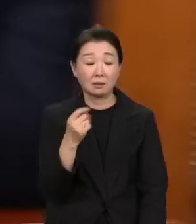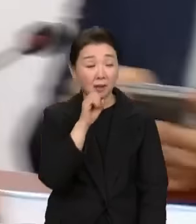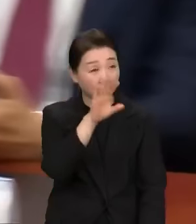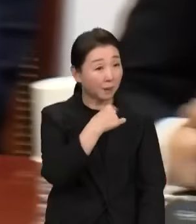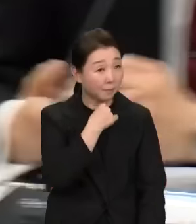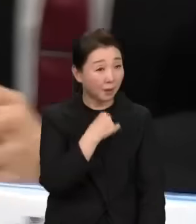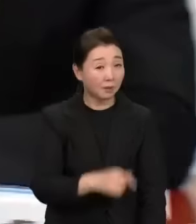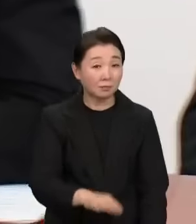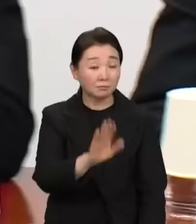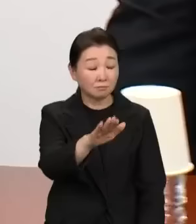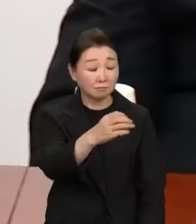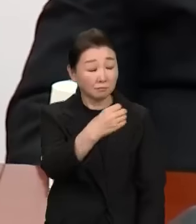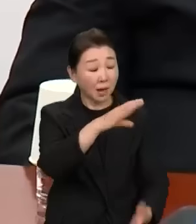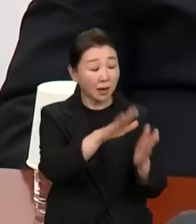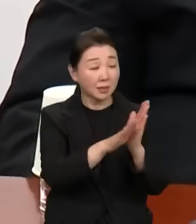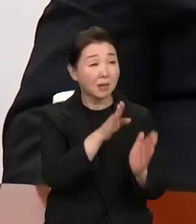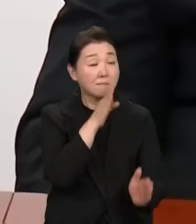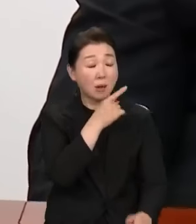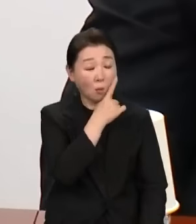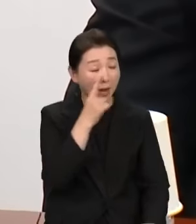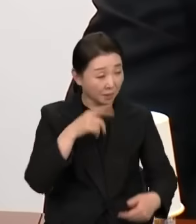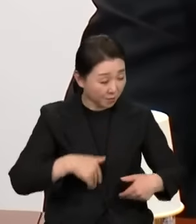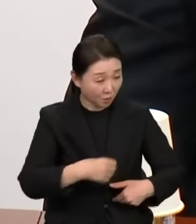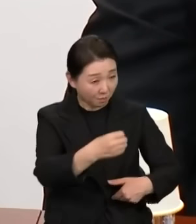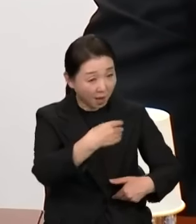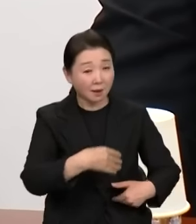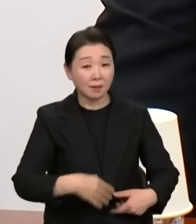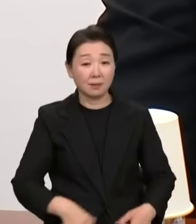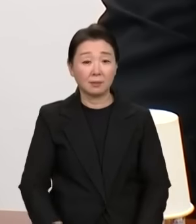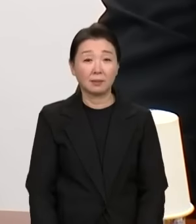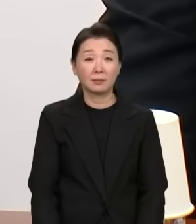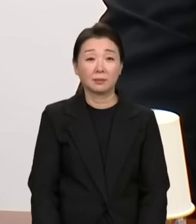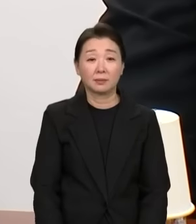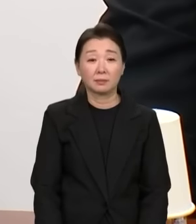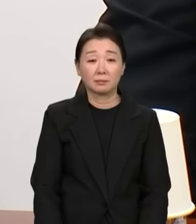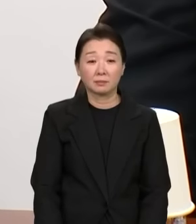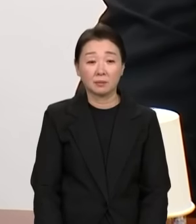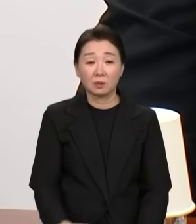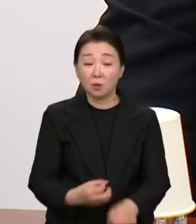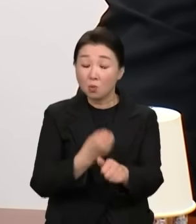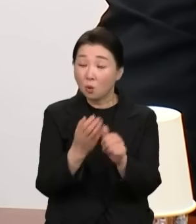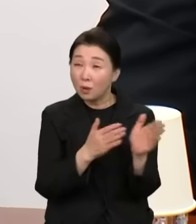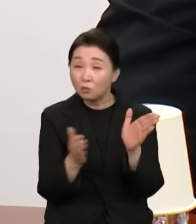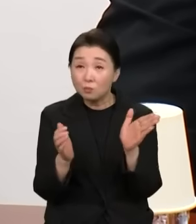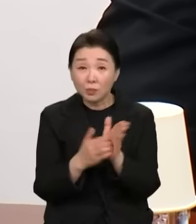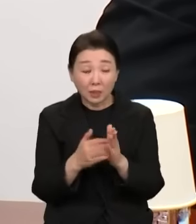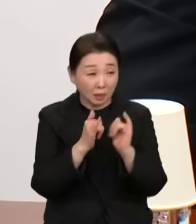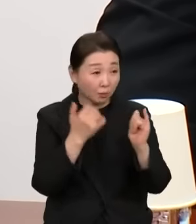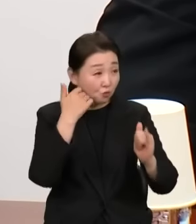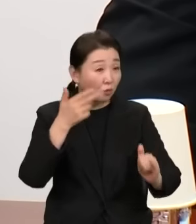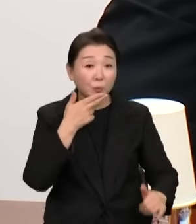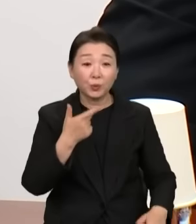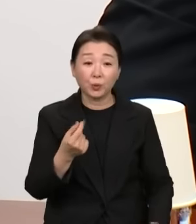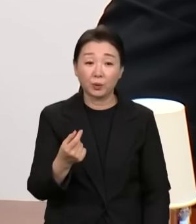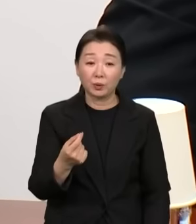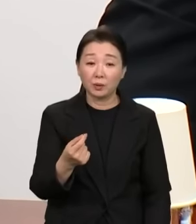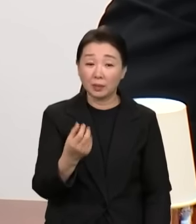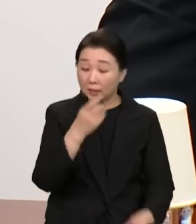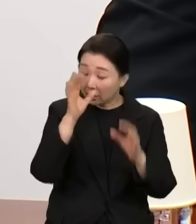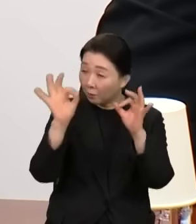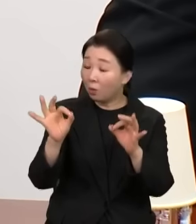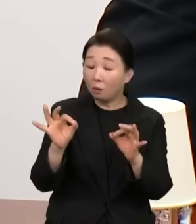드리죠. 발언하실 때 사실관계 좀 확인하고 말씀하시면 좋겠는데요. 그런 고발을 준비하고 있는 사람이 없습니다. 제가 기사를 좀